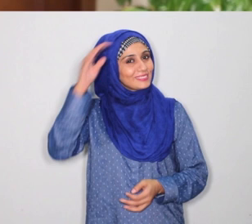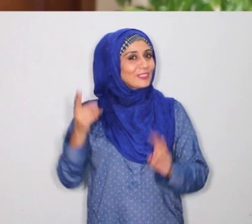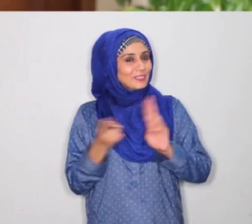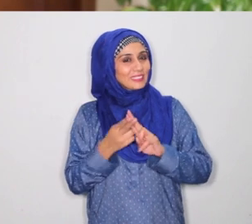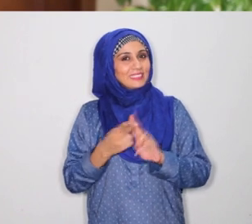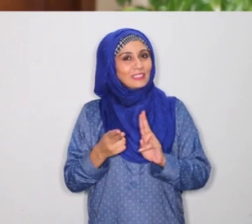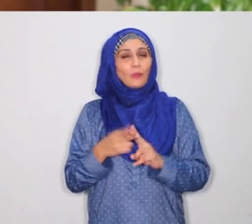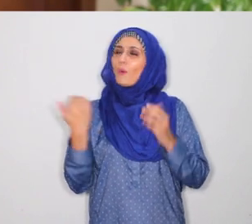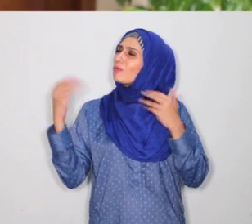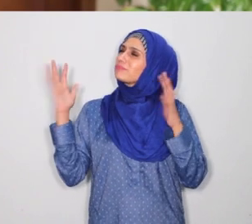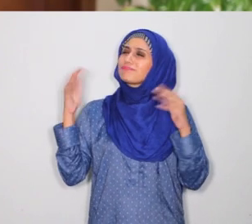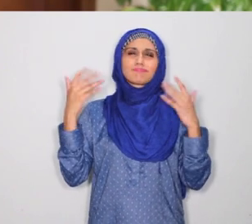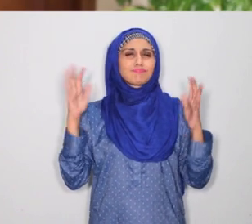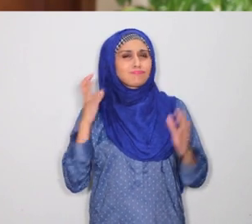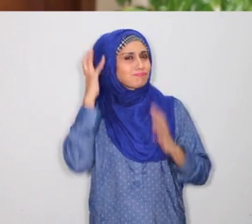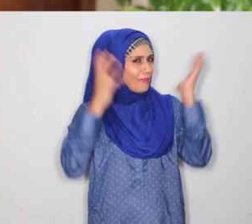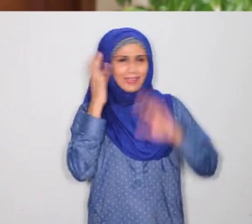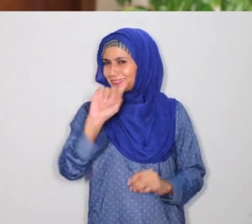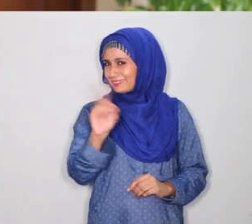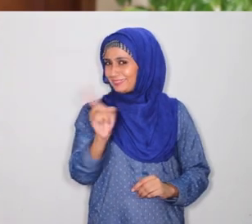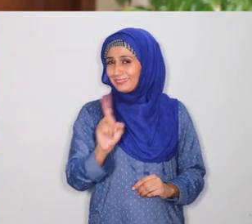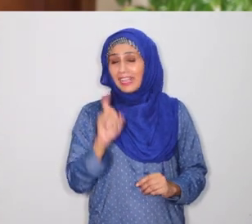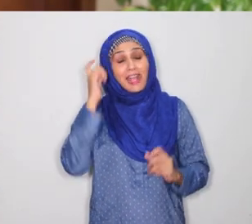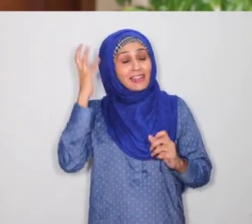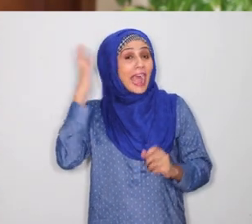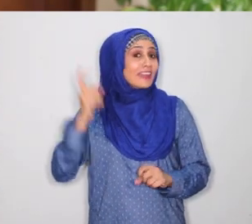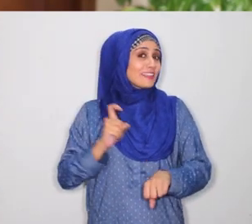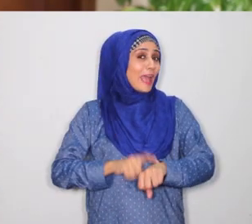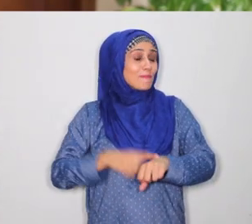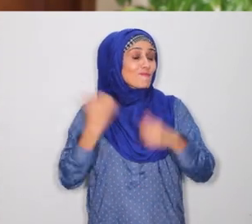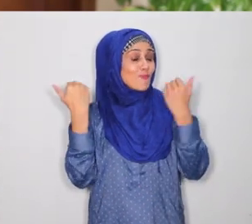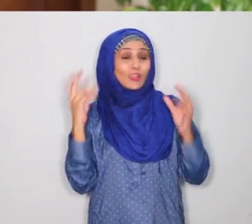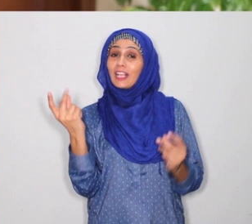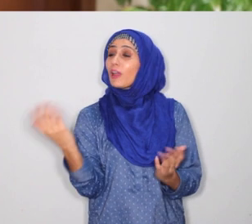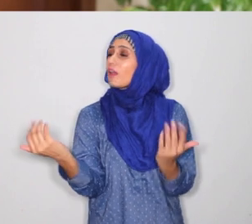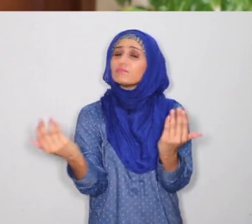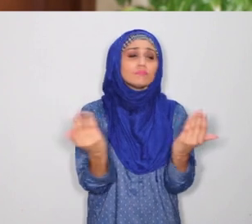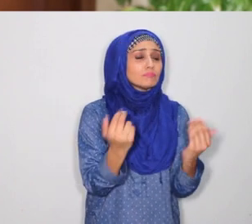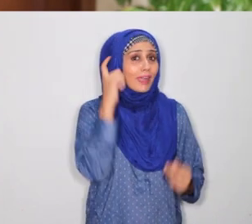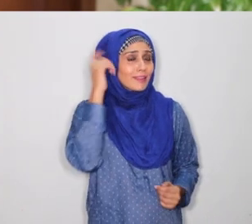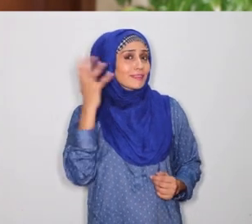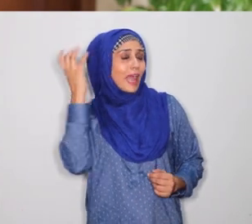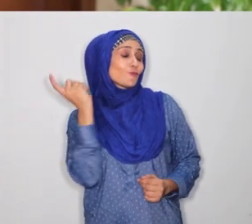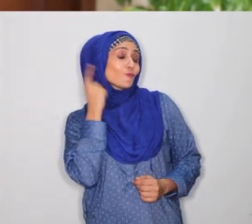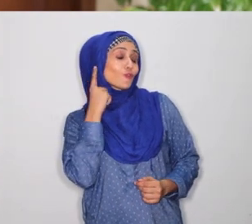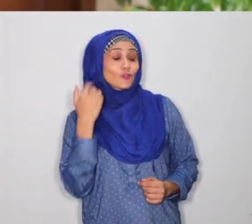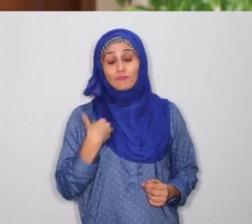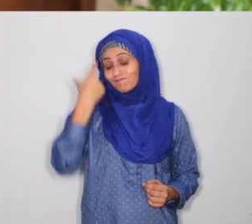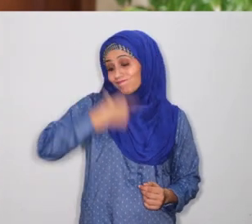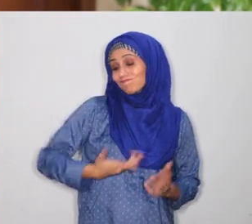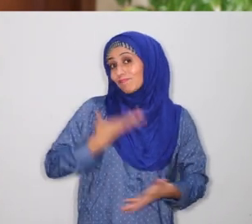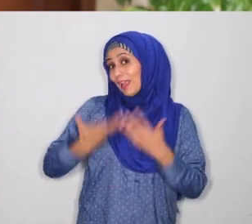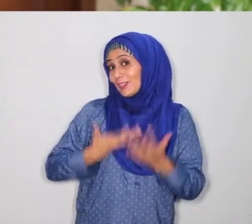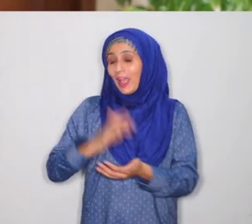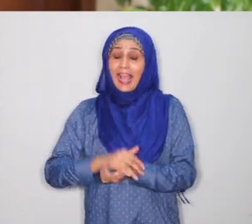अस्सलाम वालेकुम दोस्तों। हो गया हो गया, परेशान मत हो, हो गया कहानी का वक्त, हो गया। आ जाओ भाई आ जाओ, कहानी सुनो सब, कहानी आंटी से कहानी